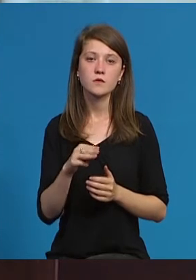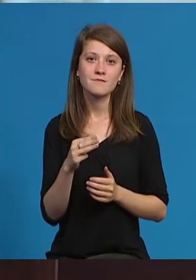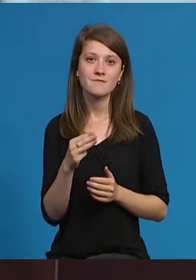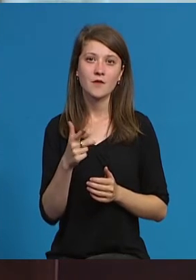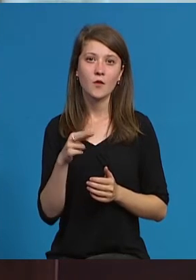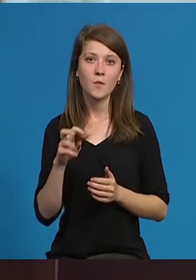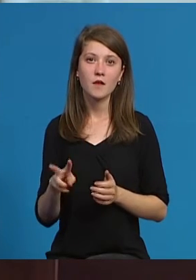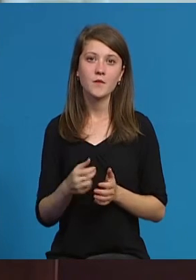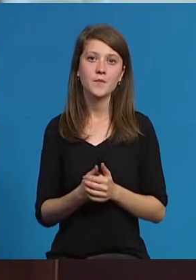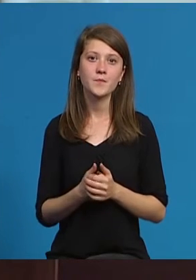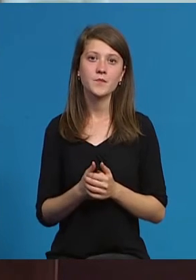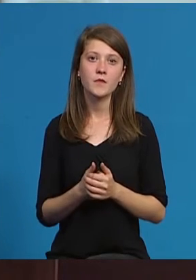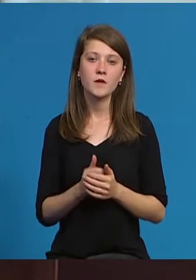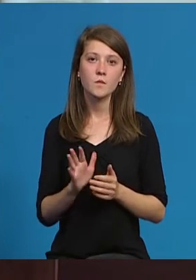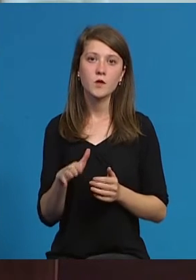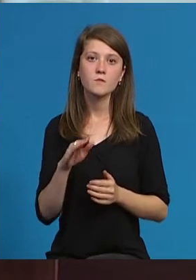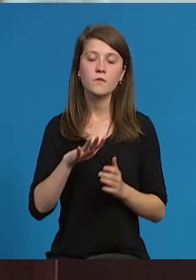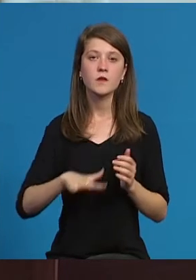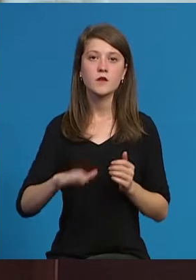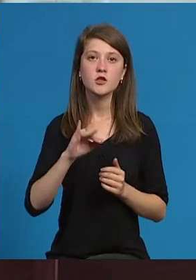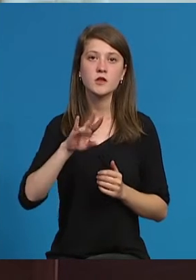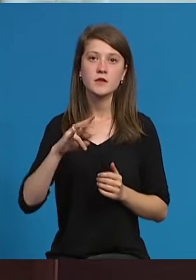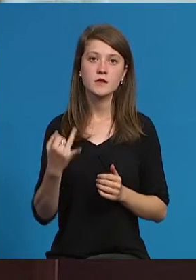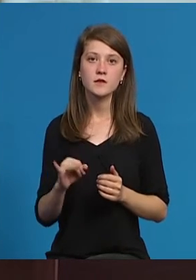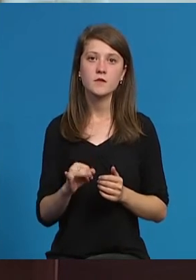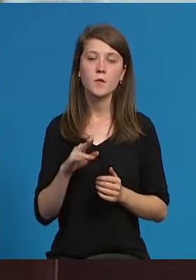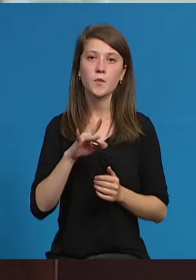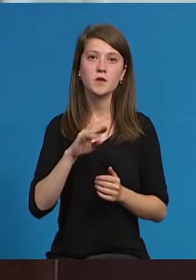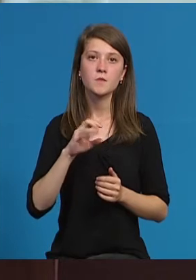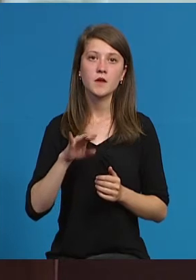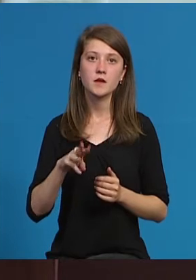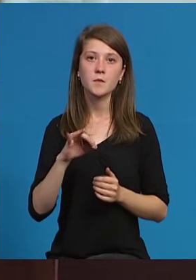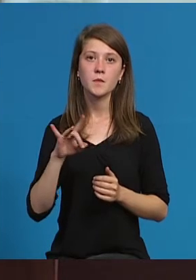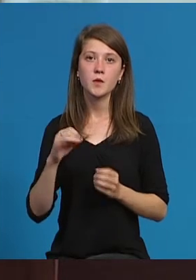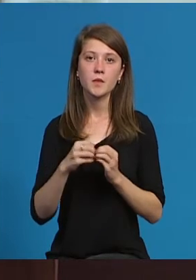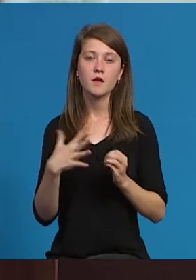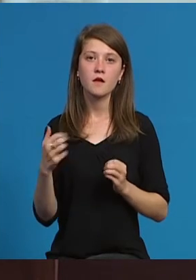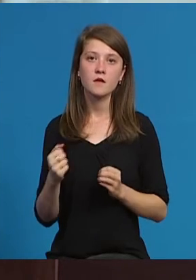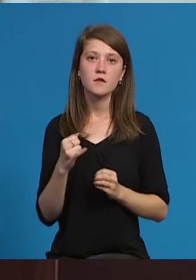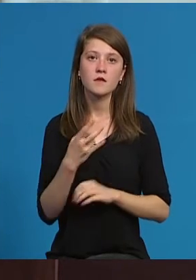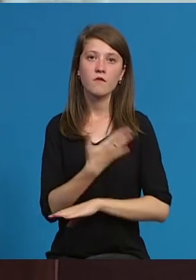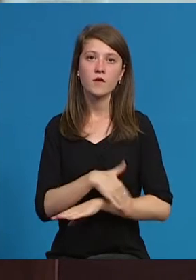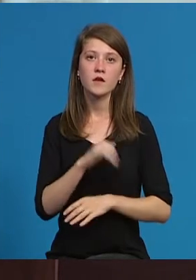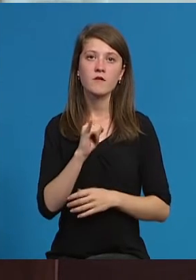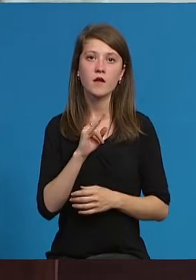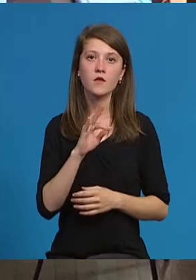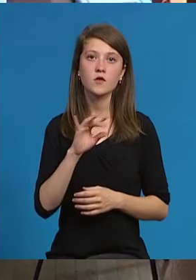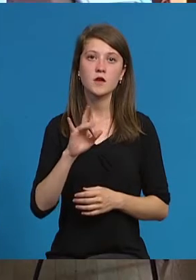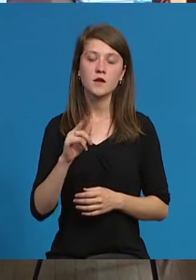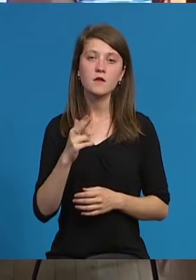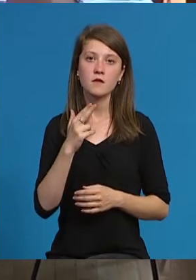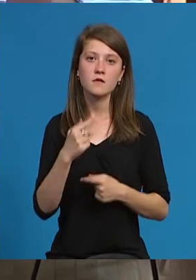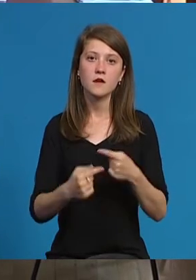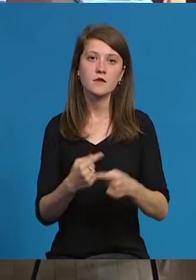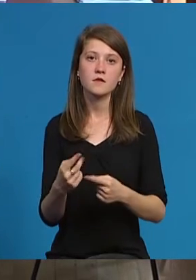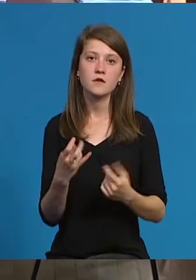на Майдан Житній, потім проспект Мира, 15А, і на Івана Кочерги традиційно. У нас